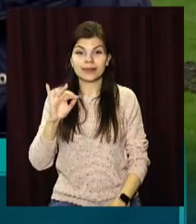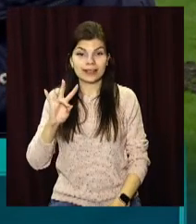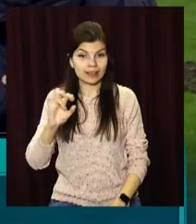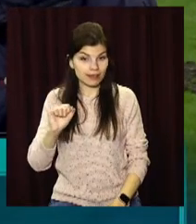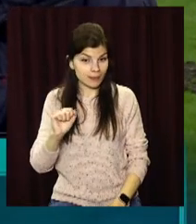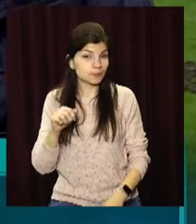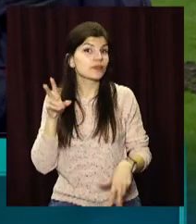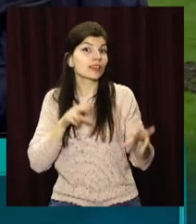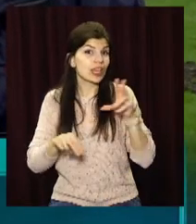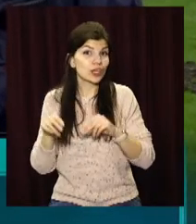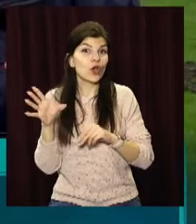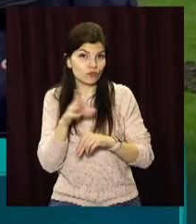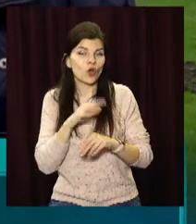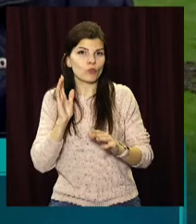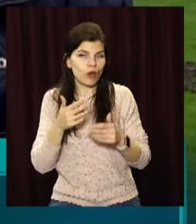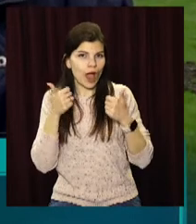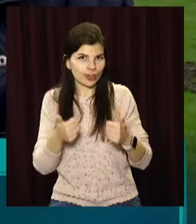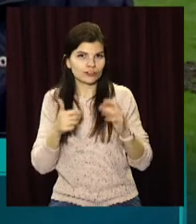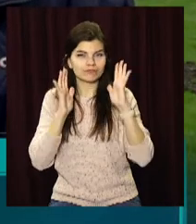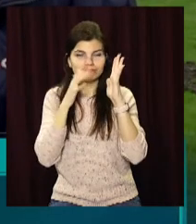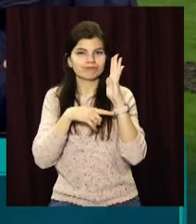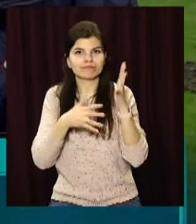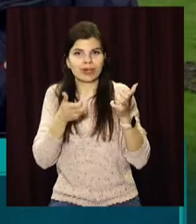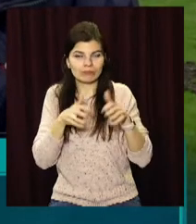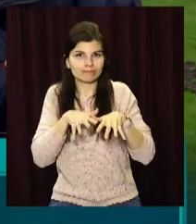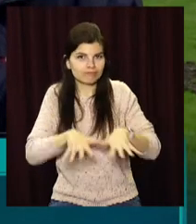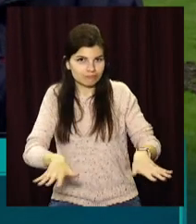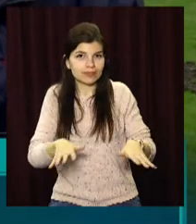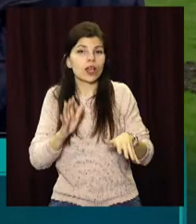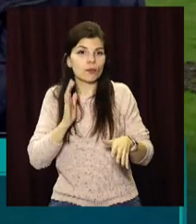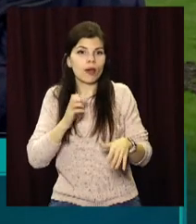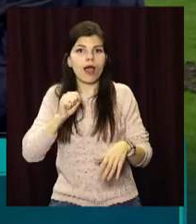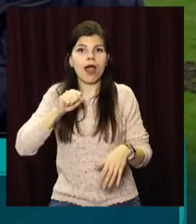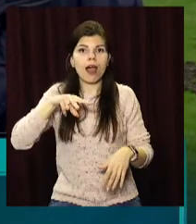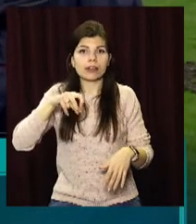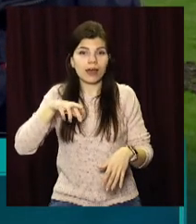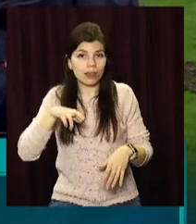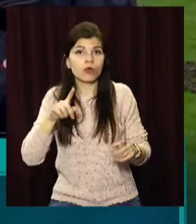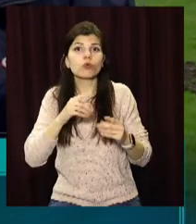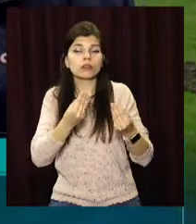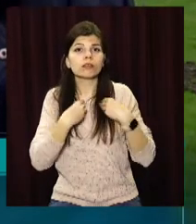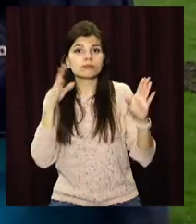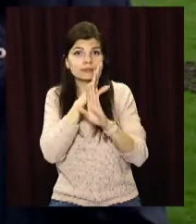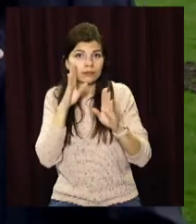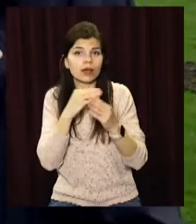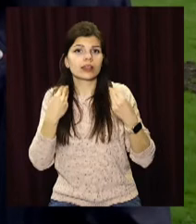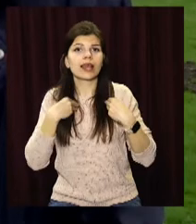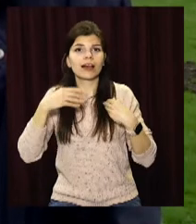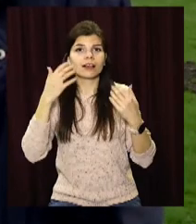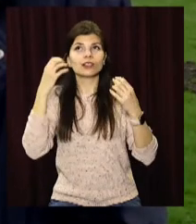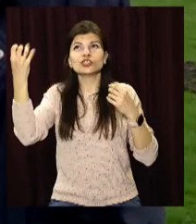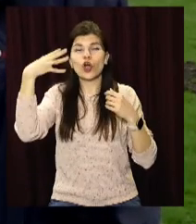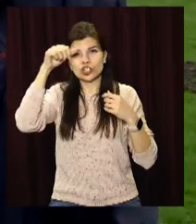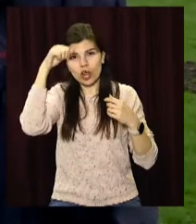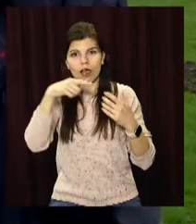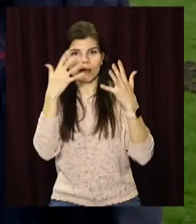Надіємося, це буде... Все приживется, это будет замечательная аллея, которая будет давать тень, будет давать кислород в нашем, скажем так, не